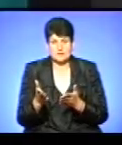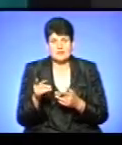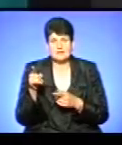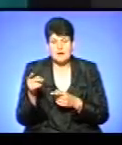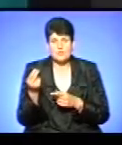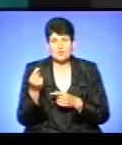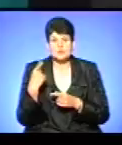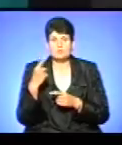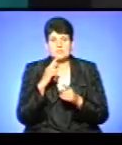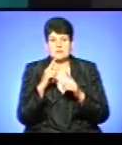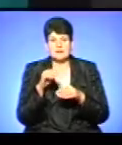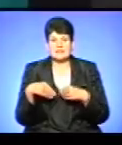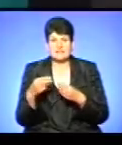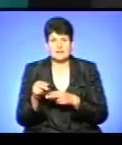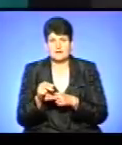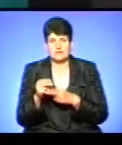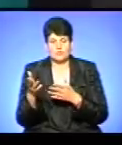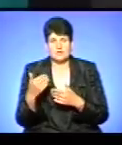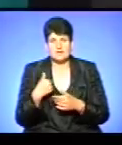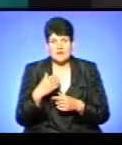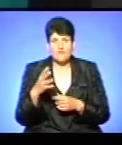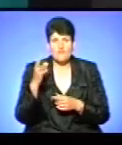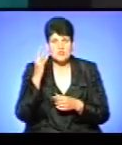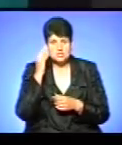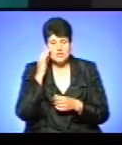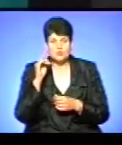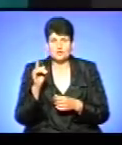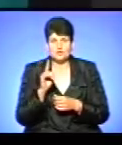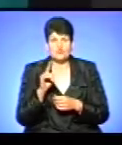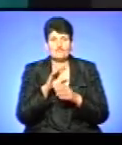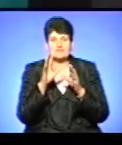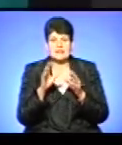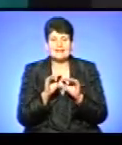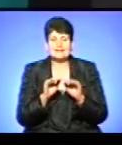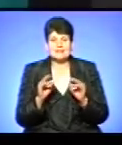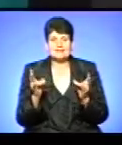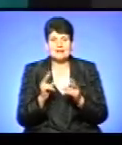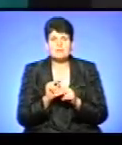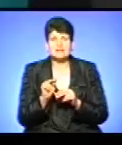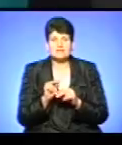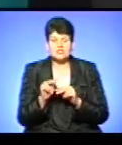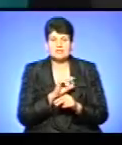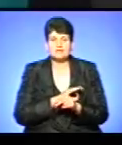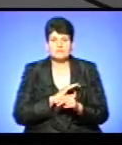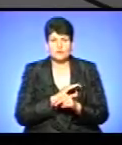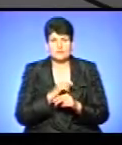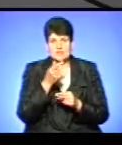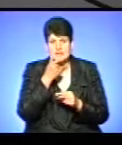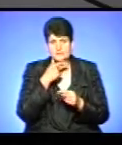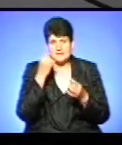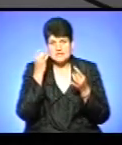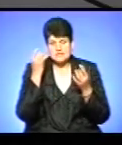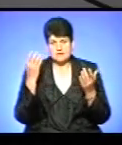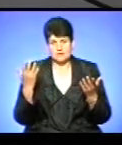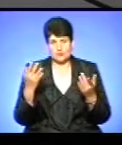кошти обласна рада не давала на ремонтні роботи. Я вважаю, що взагалі дітей треба навчати і виховувати естетично. І